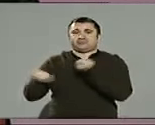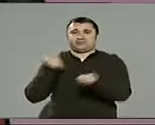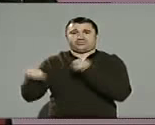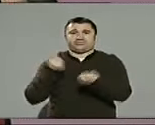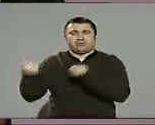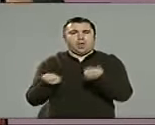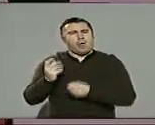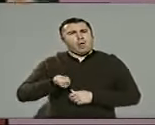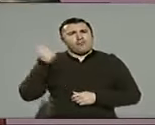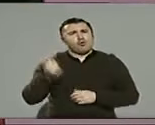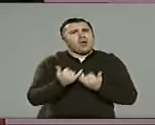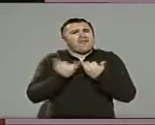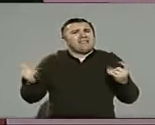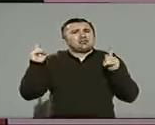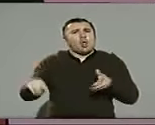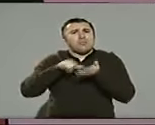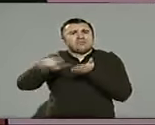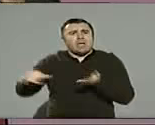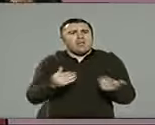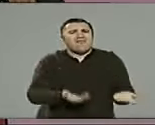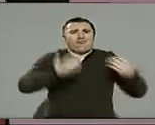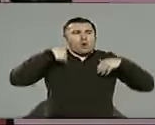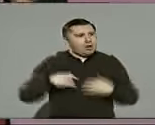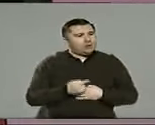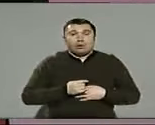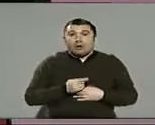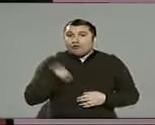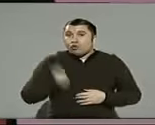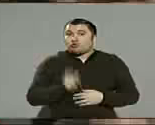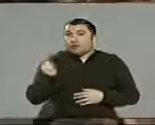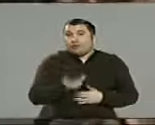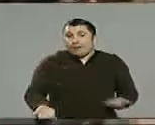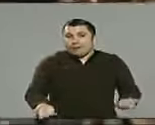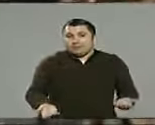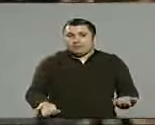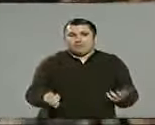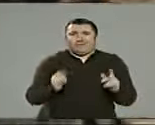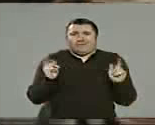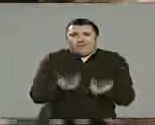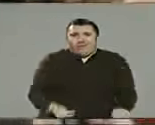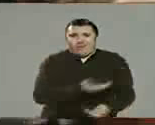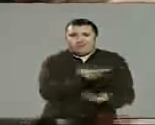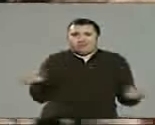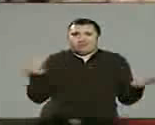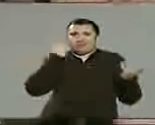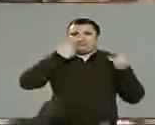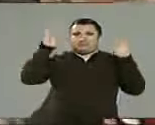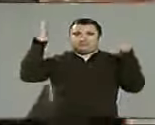Vorschlag haben, wie wir das bezahlen sollen, lieber Herr Hund. Nie einen Vorschlag haben, wie wir das bezahlen sollen.